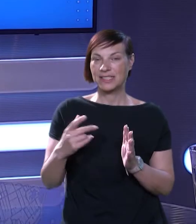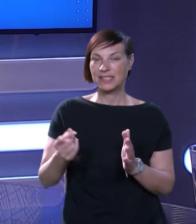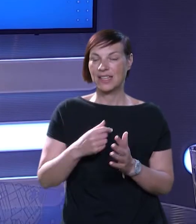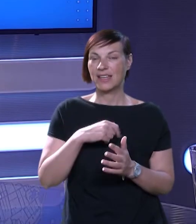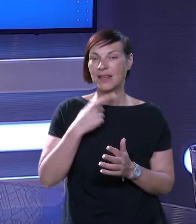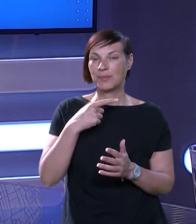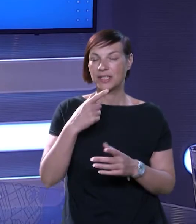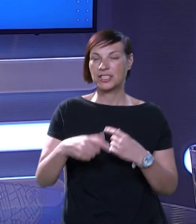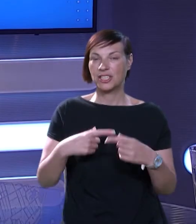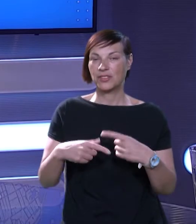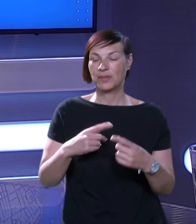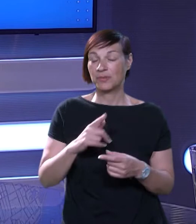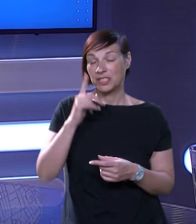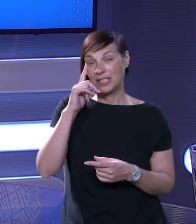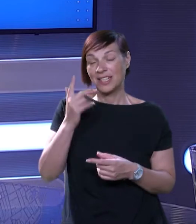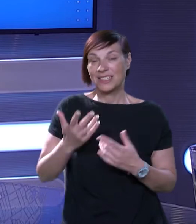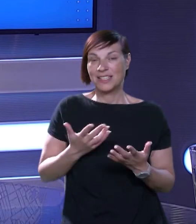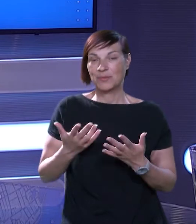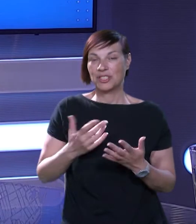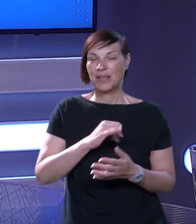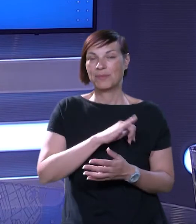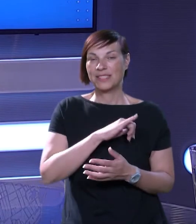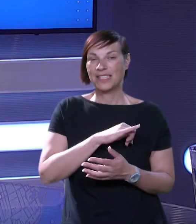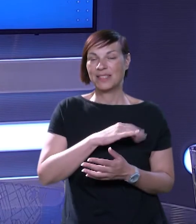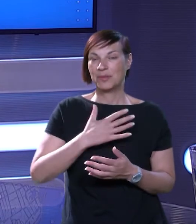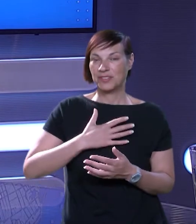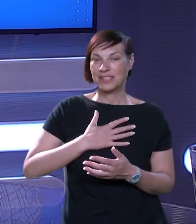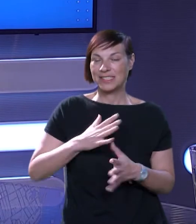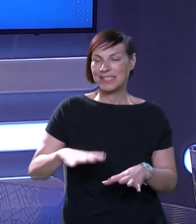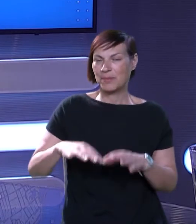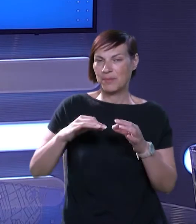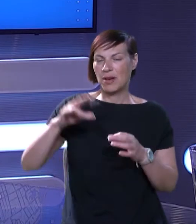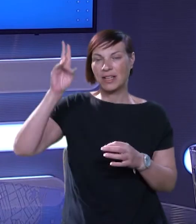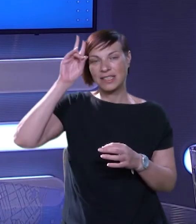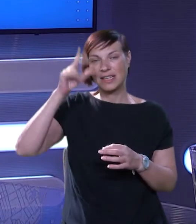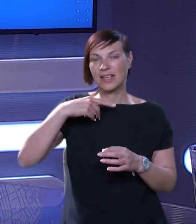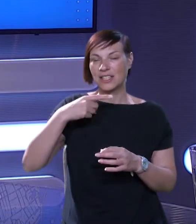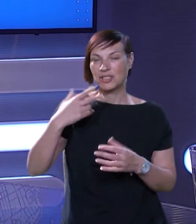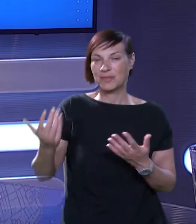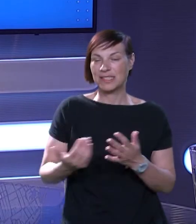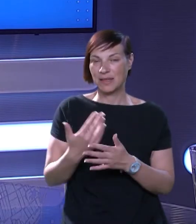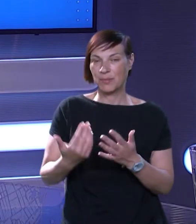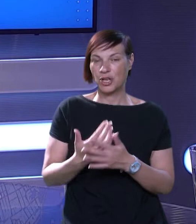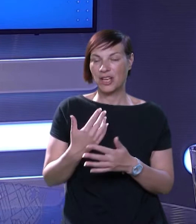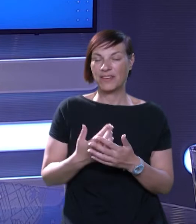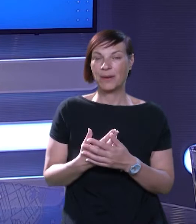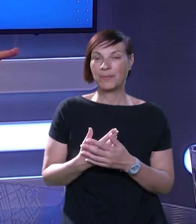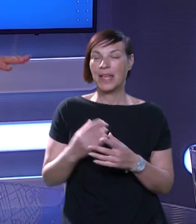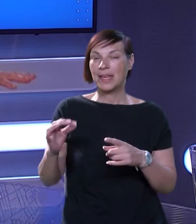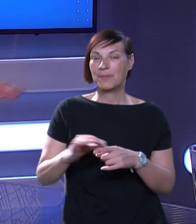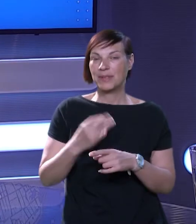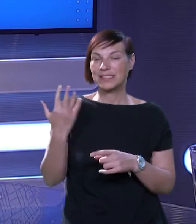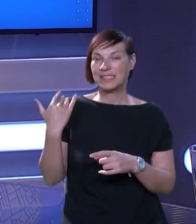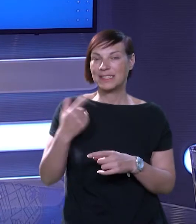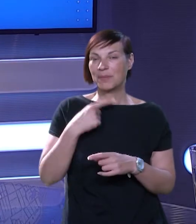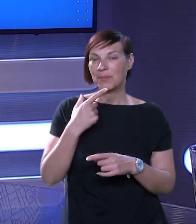samo pričam o filmu i više ne znam šta bi zanimljivo za sebe izvukla da kažem. A da se tako da sam